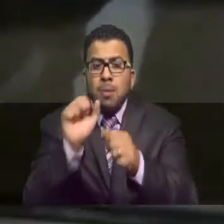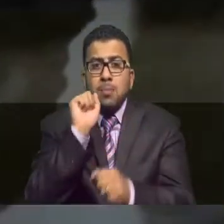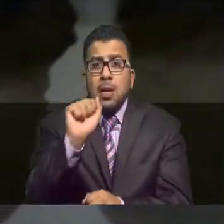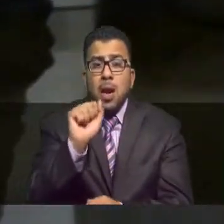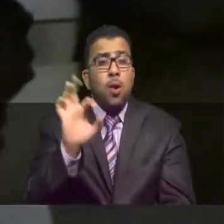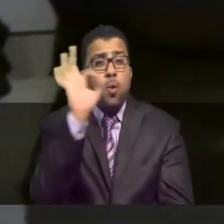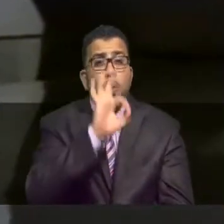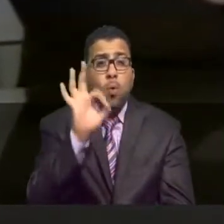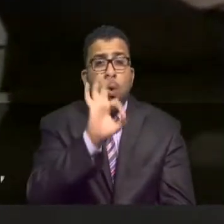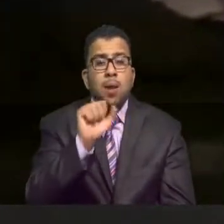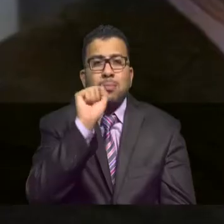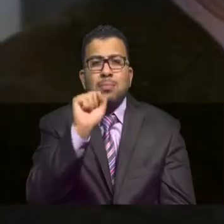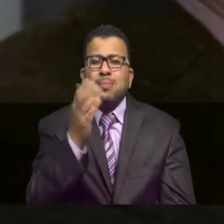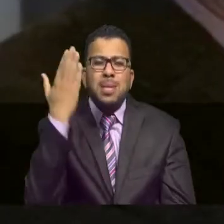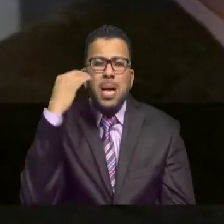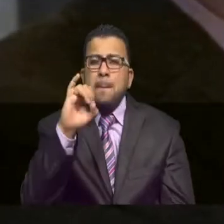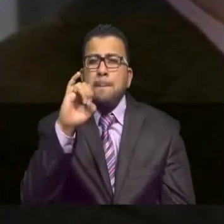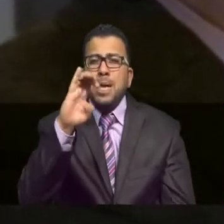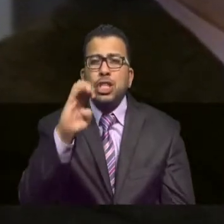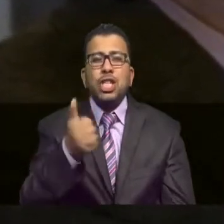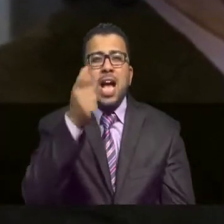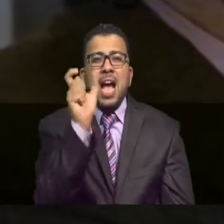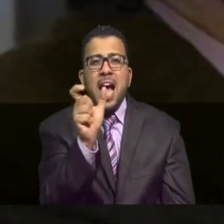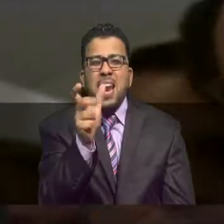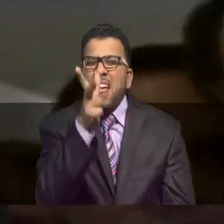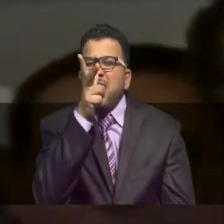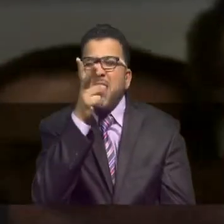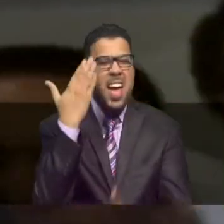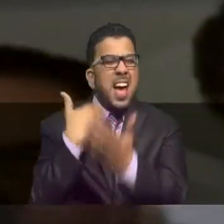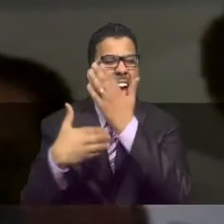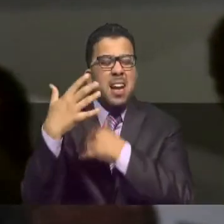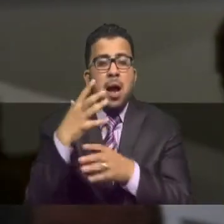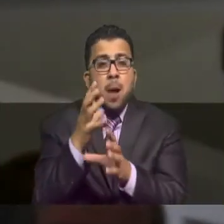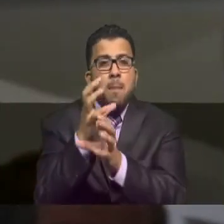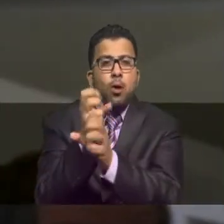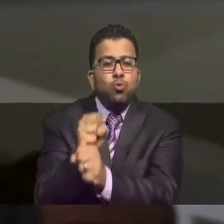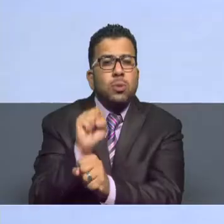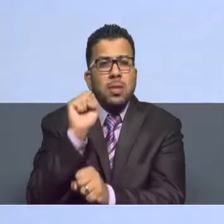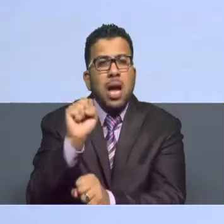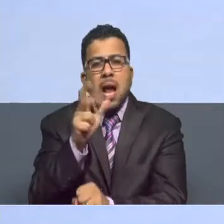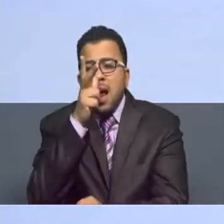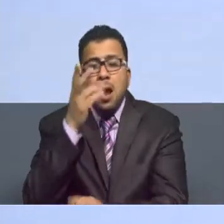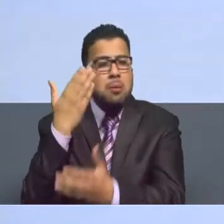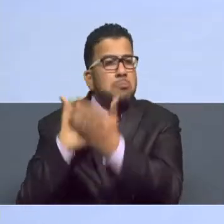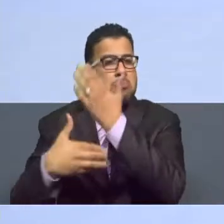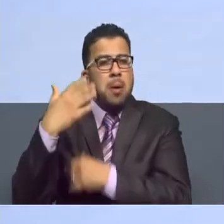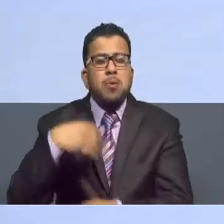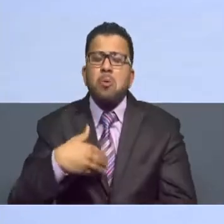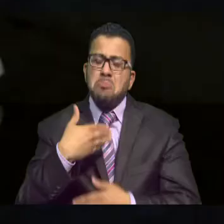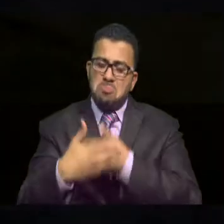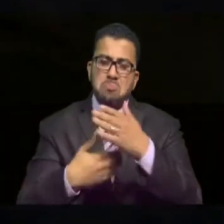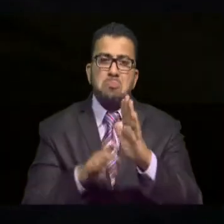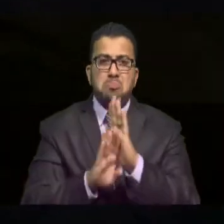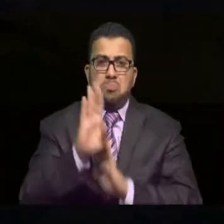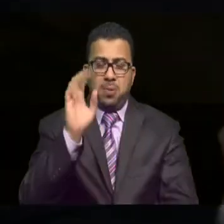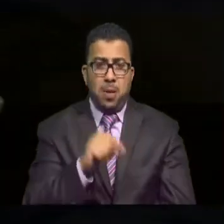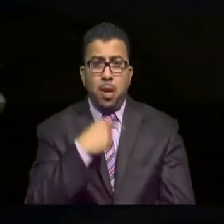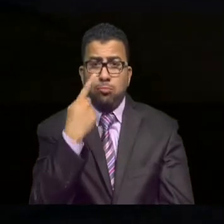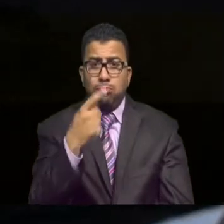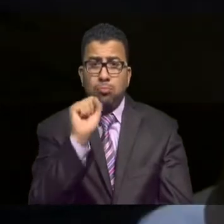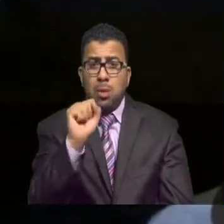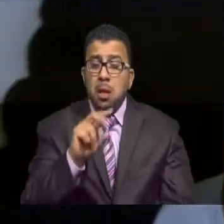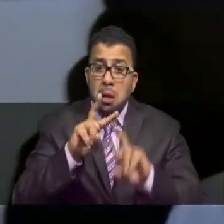مملكة مجان التاريخية بمخزونها الحضاري الذي امتد لحقب مديدة. إن